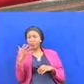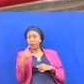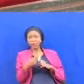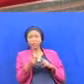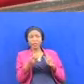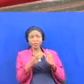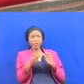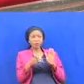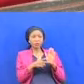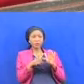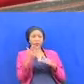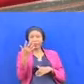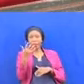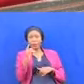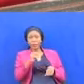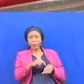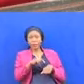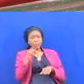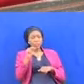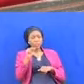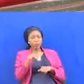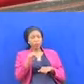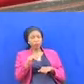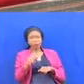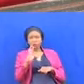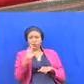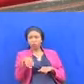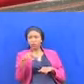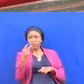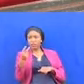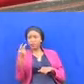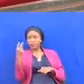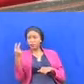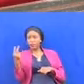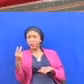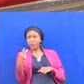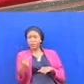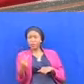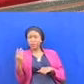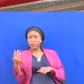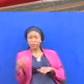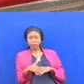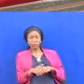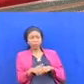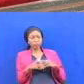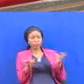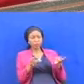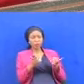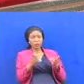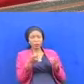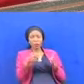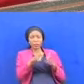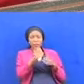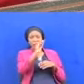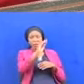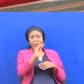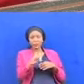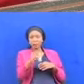4,105,375 katika kipindi kama hicho cha mwaka 2022-2023 ambayo ni sawa na